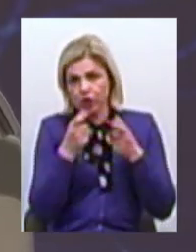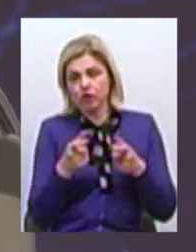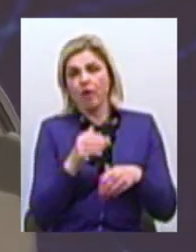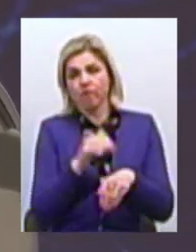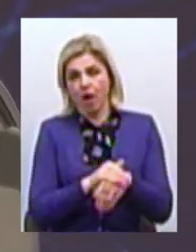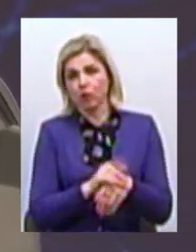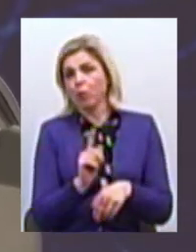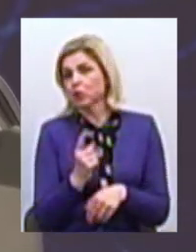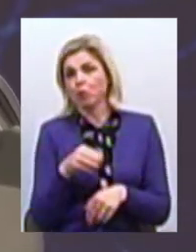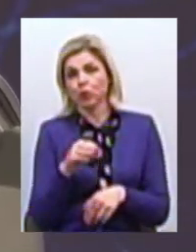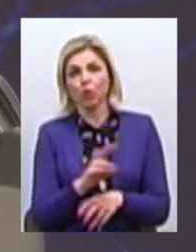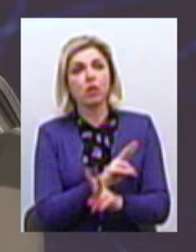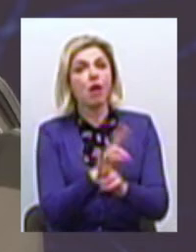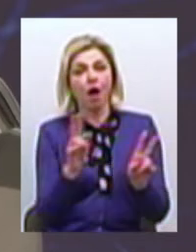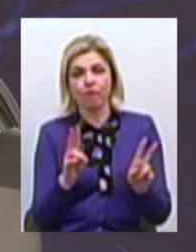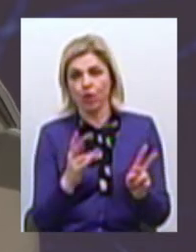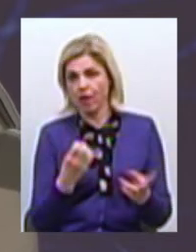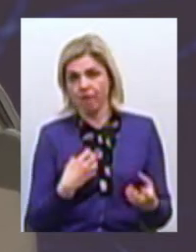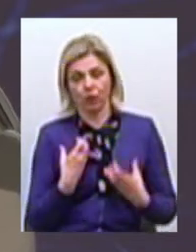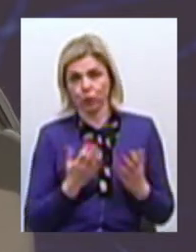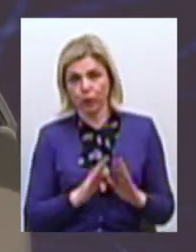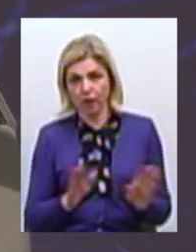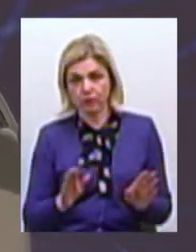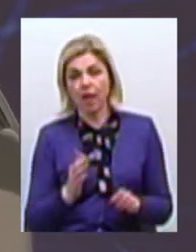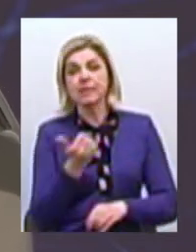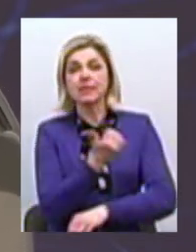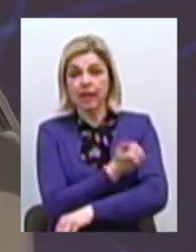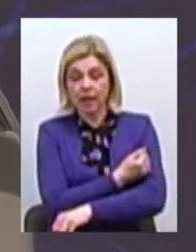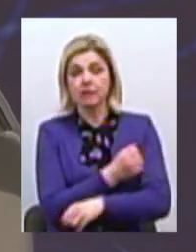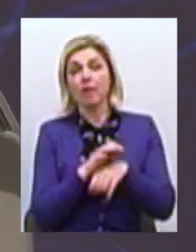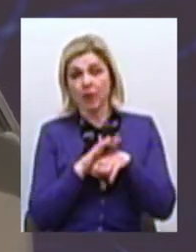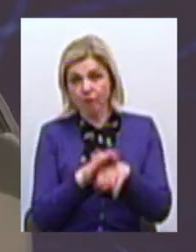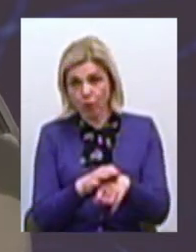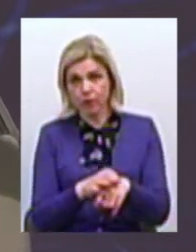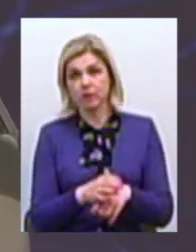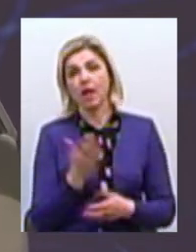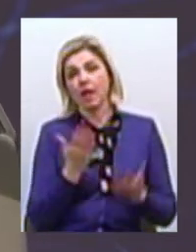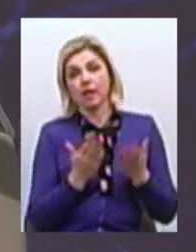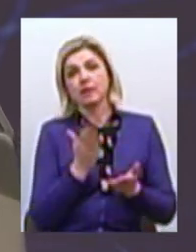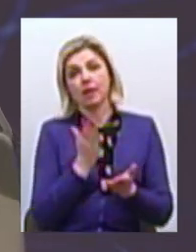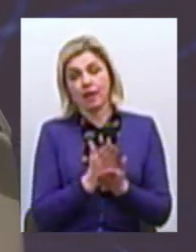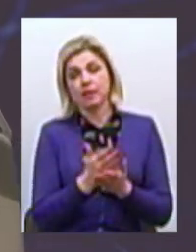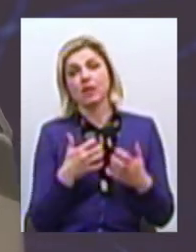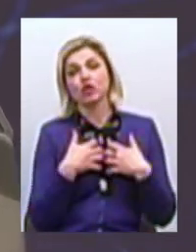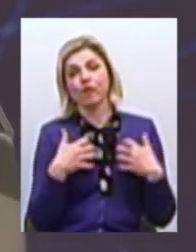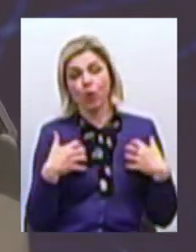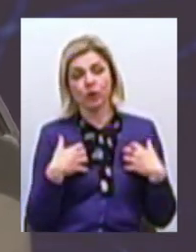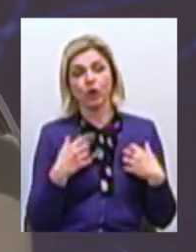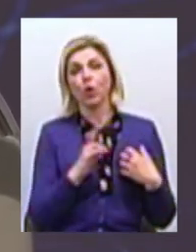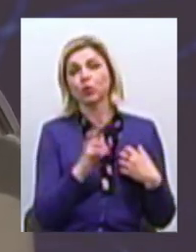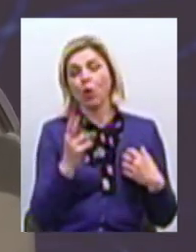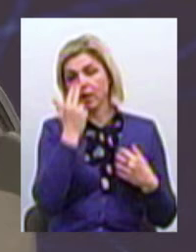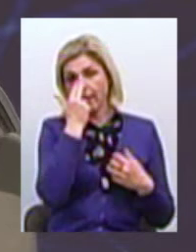волнует. Вот. Ну, стерилизация ведется в случае, если есть... скажем так, животные, которые